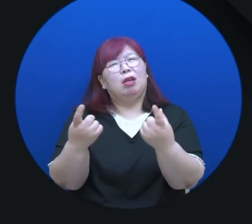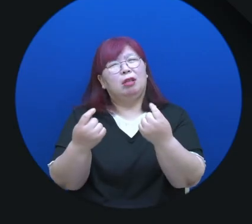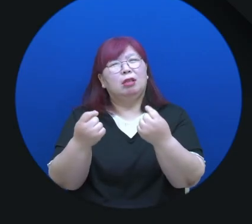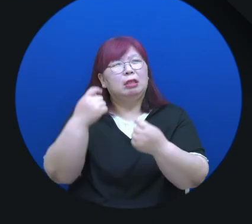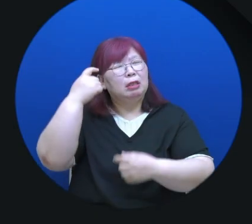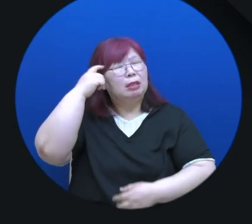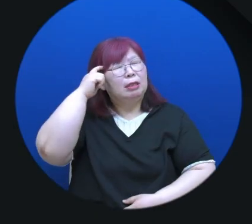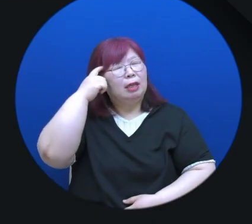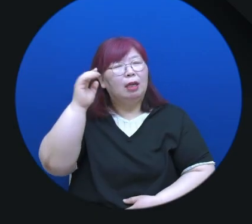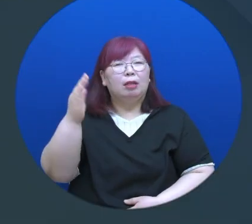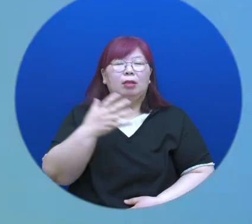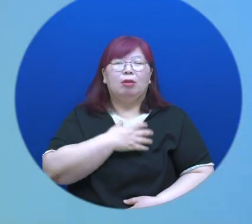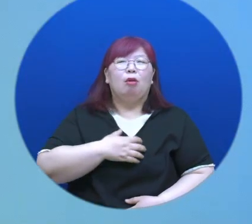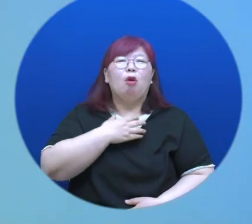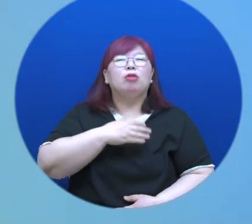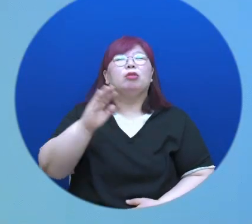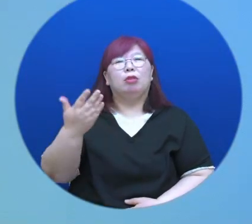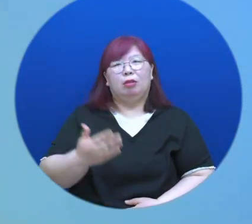걱정이 됐어요.